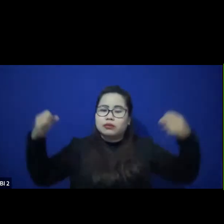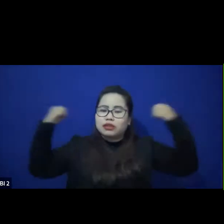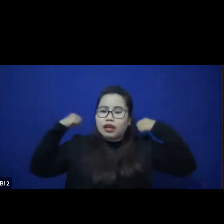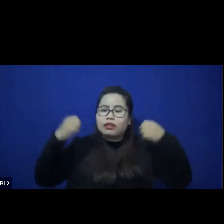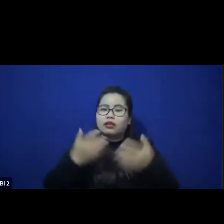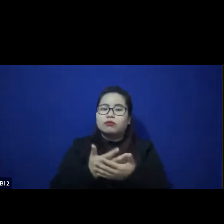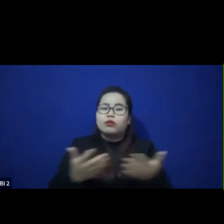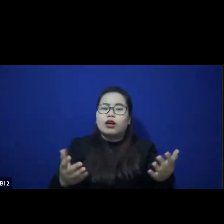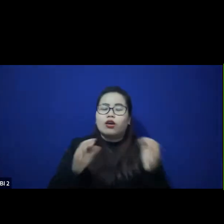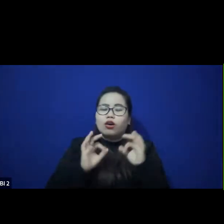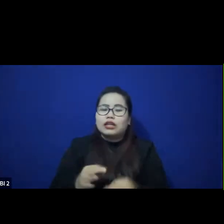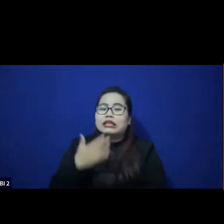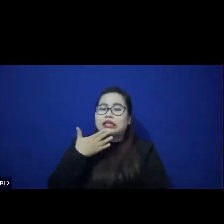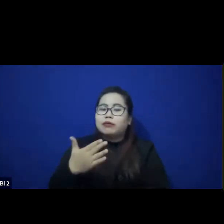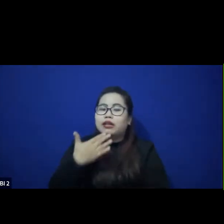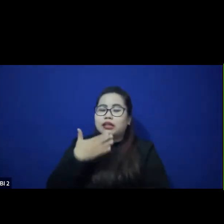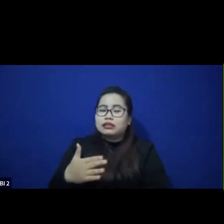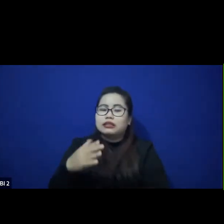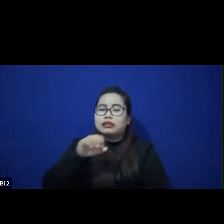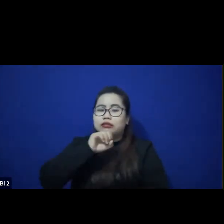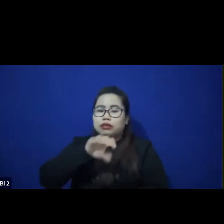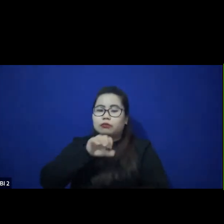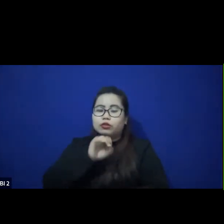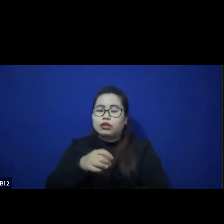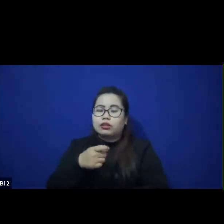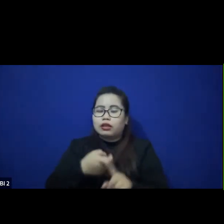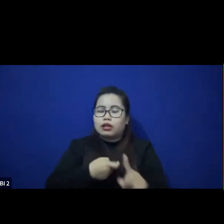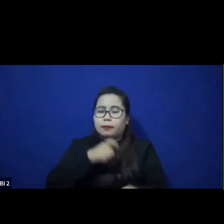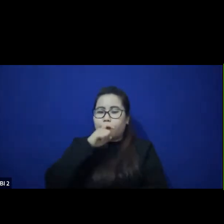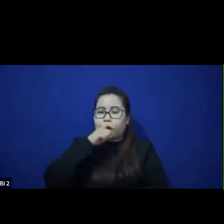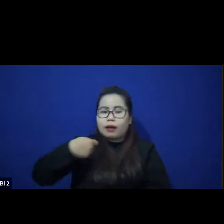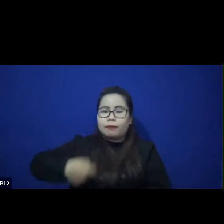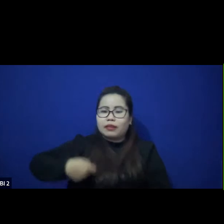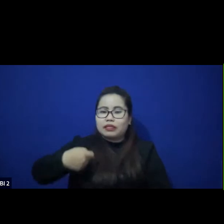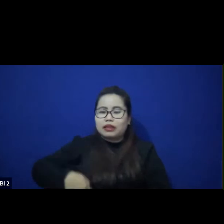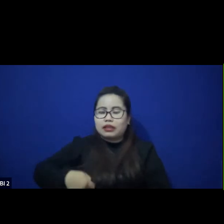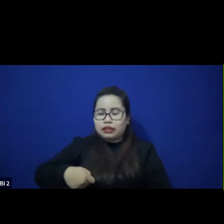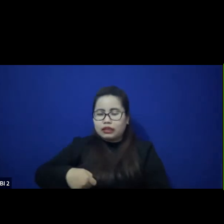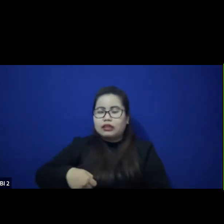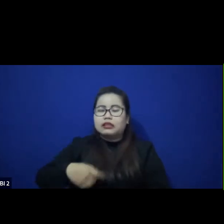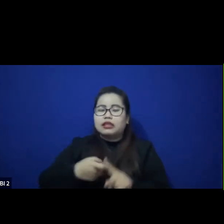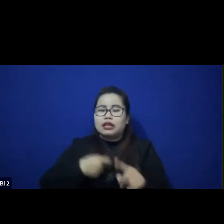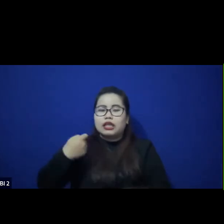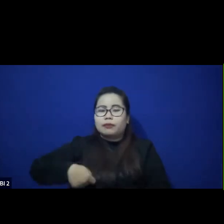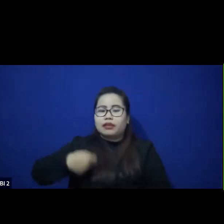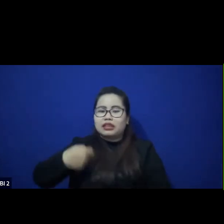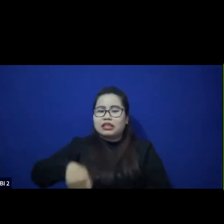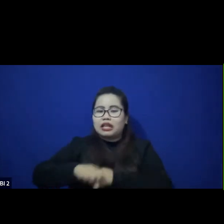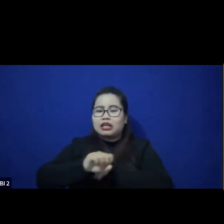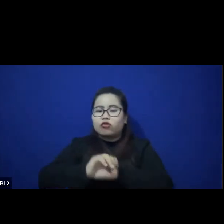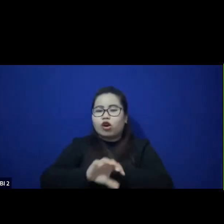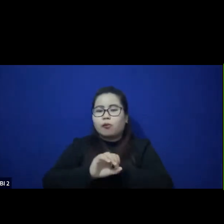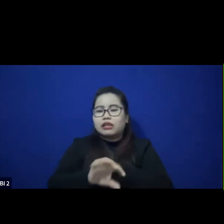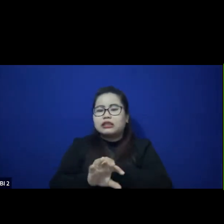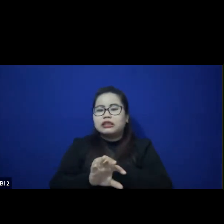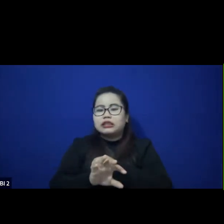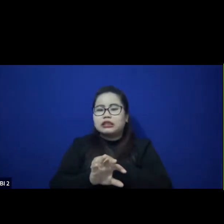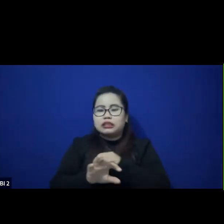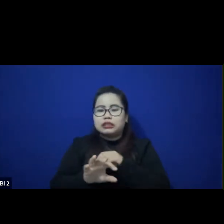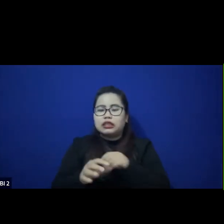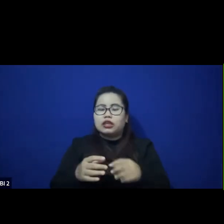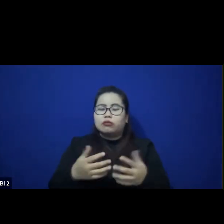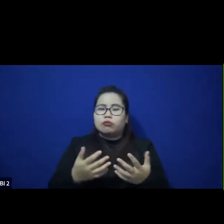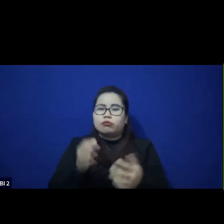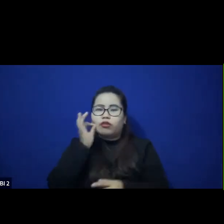Terima kasih banyak atas kilo speech dari pak menteri dari am Kementerian informasi dan Sorry